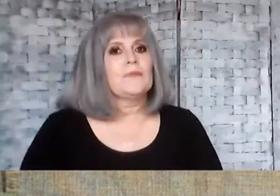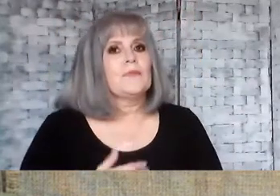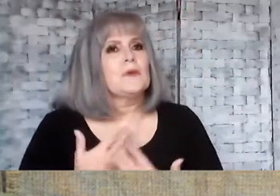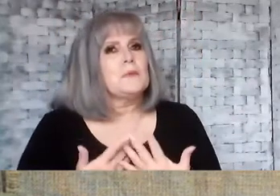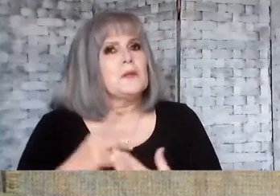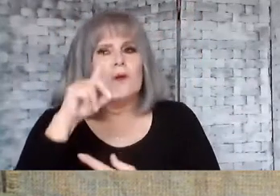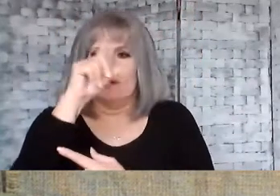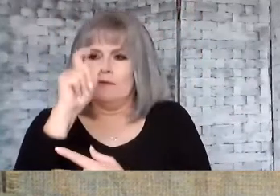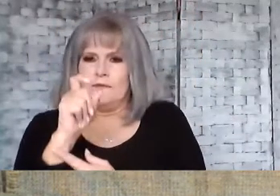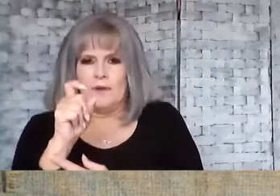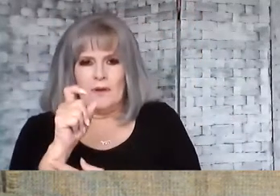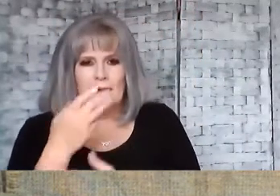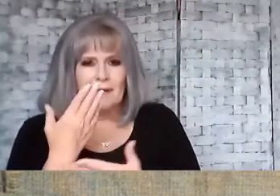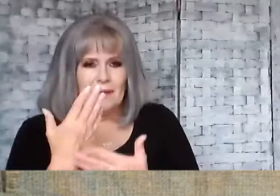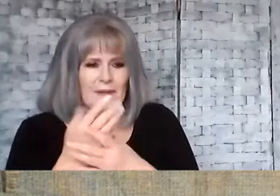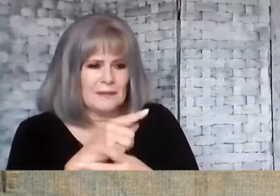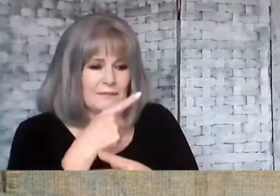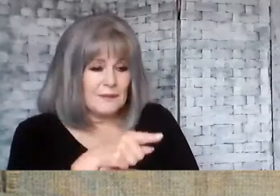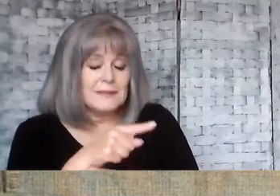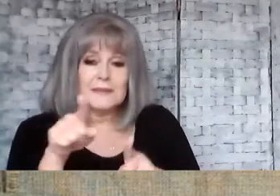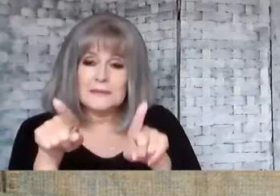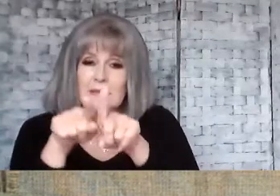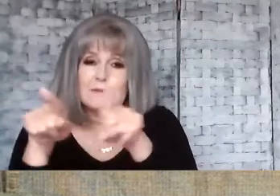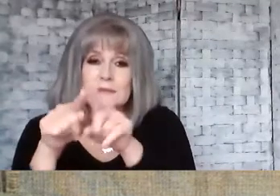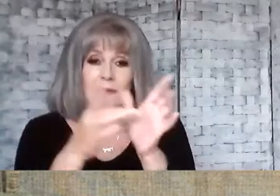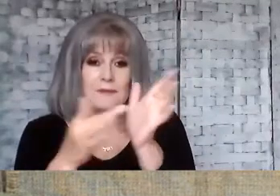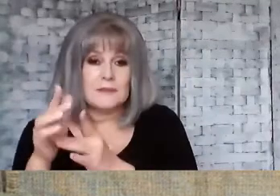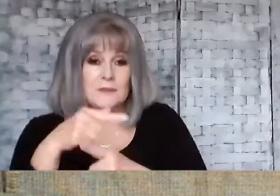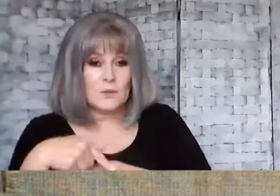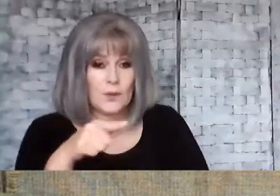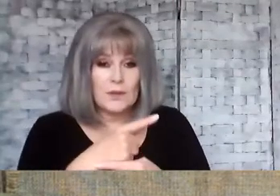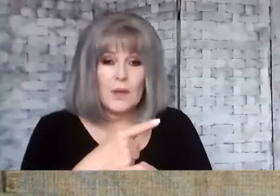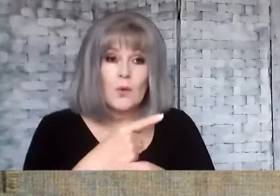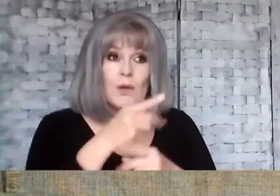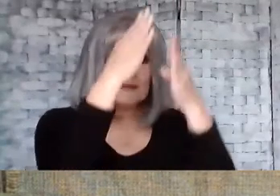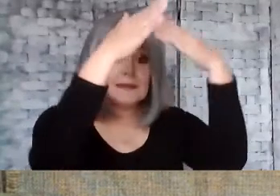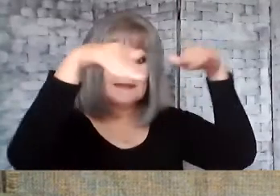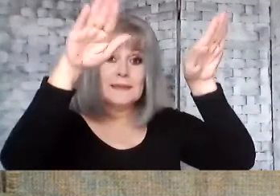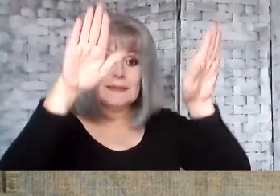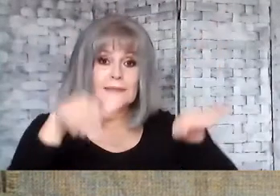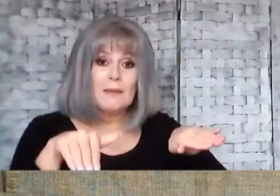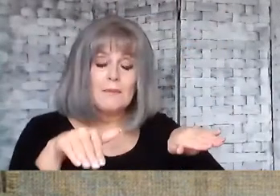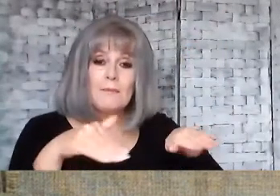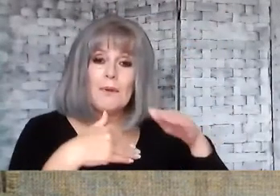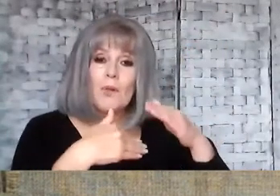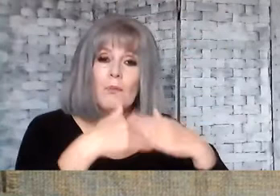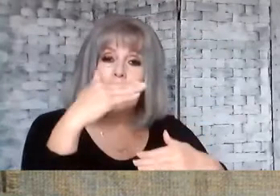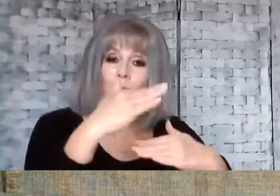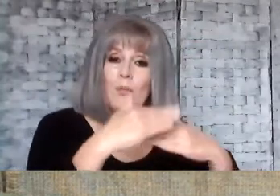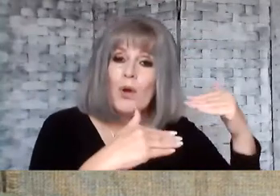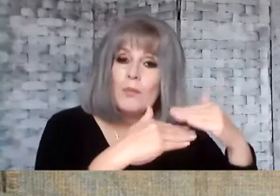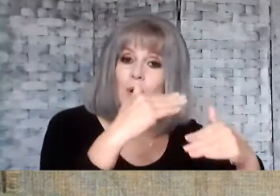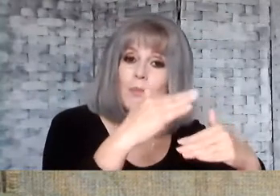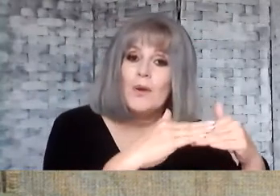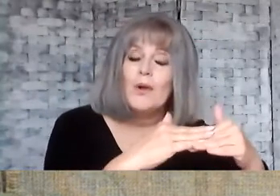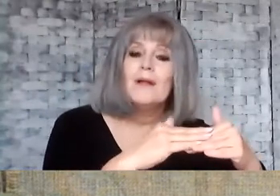dit wees, dat hy ook nou die tempelbouwer is. Onthou jy die belofte? Hy sal vir my naam een huis